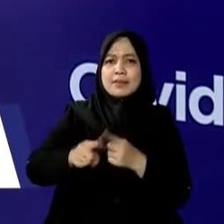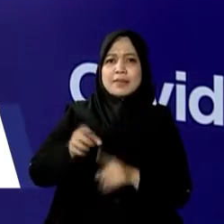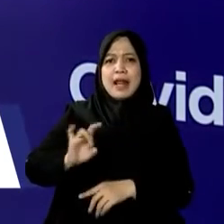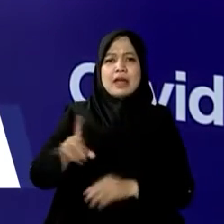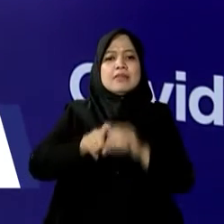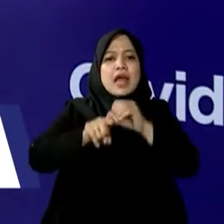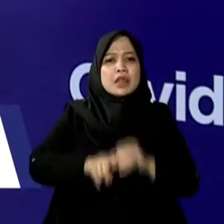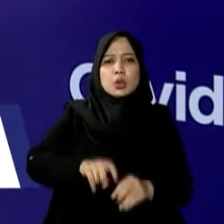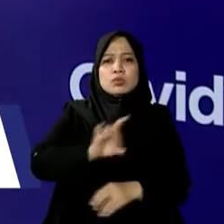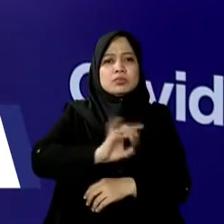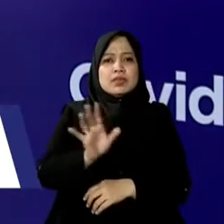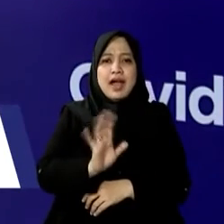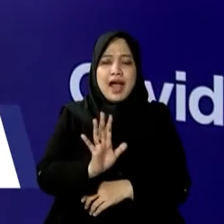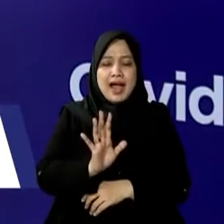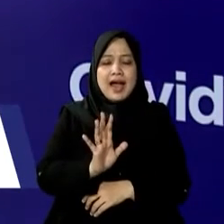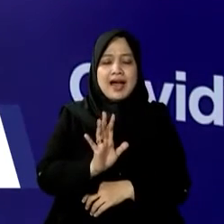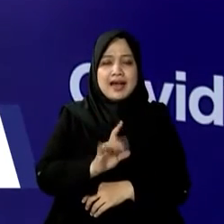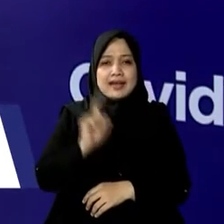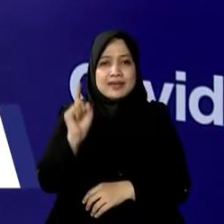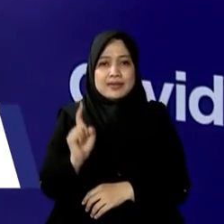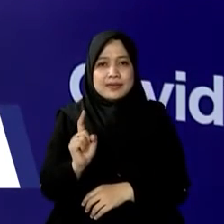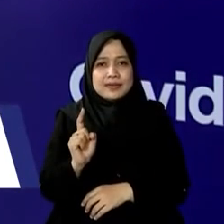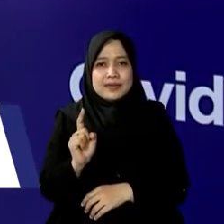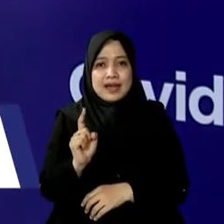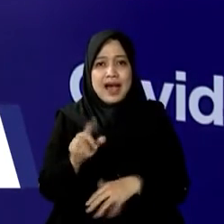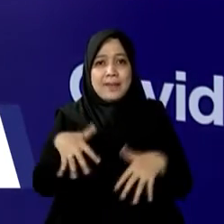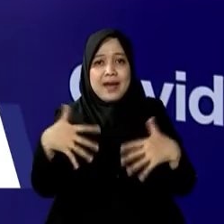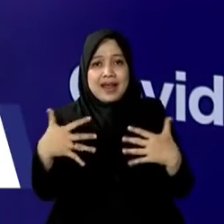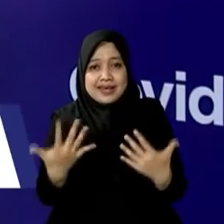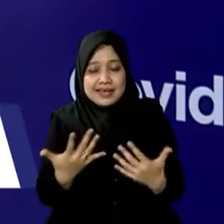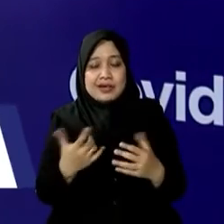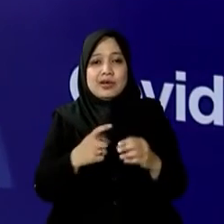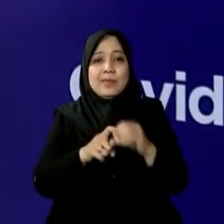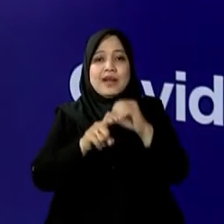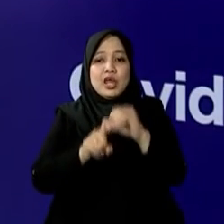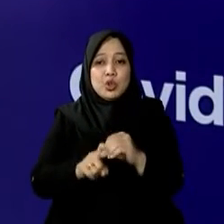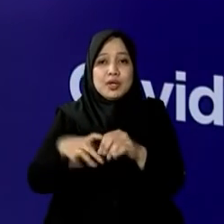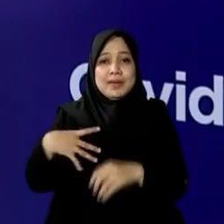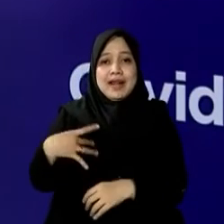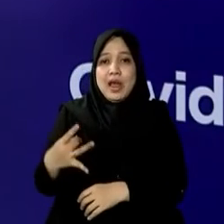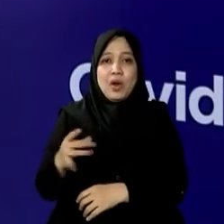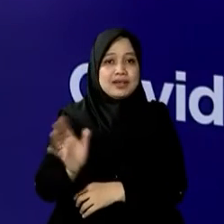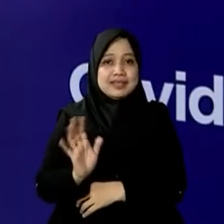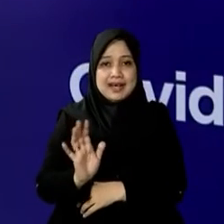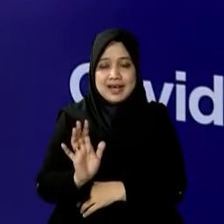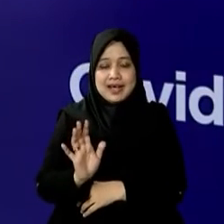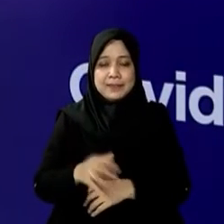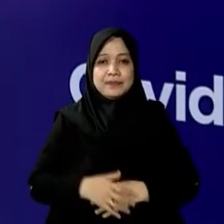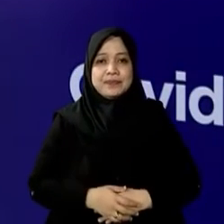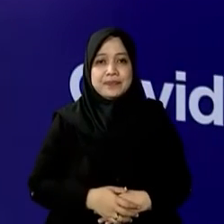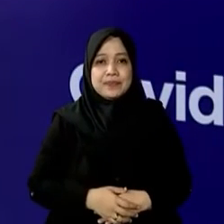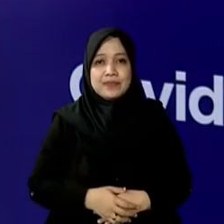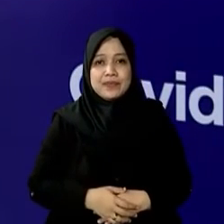pada siapapun terlebih dahulu menggantungkan terlebih lagi menggantungkan diri pada relawan Karena bagaimanapun